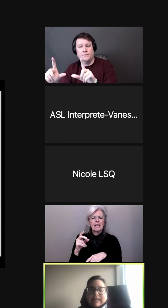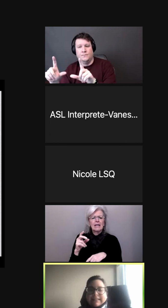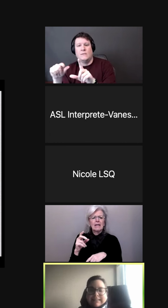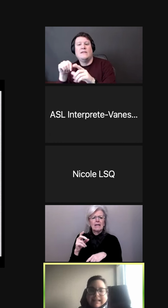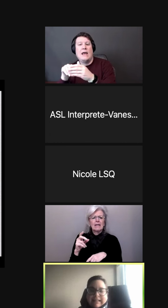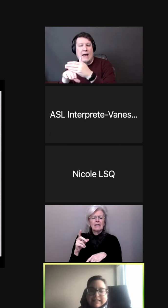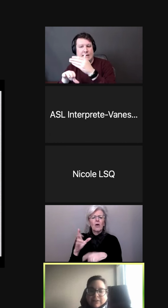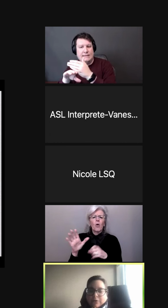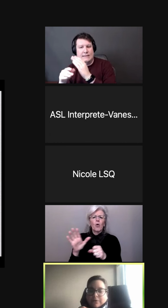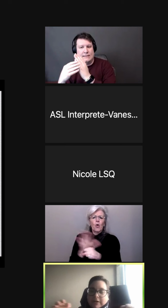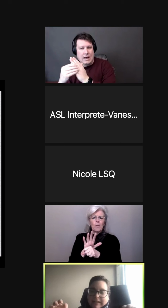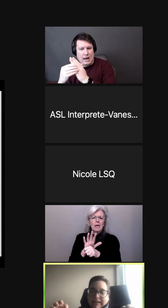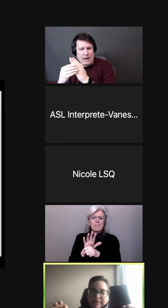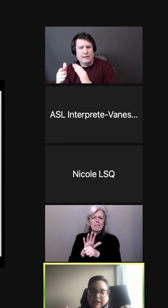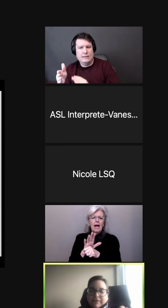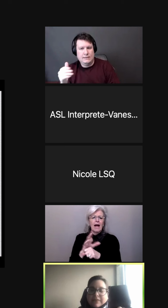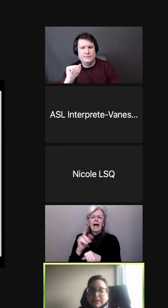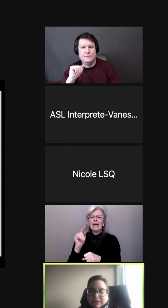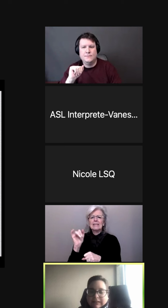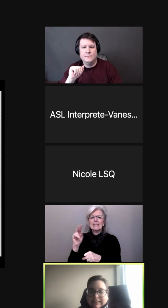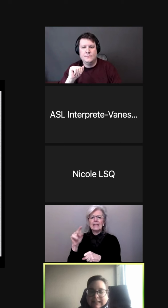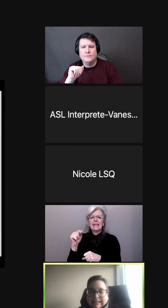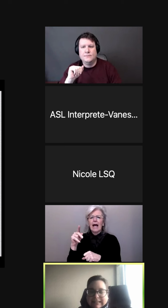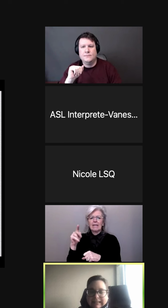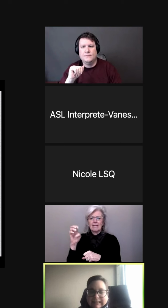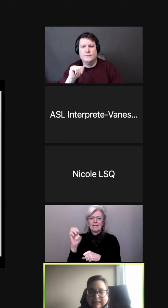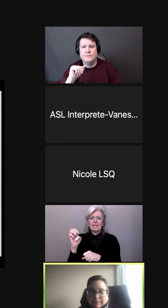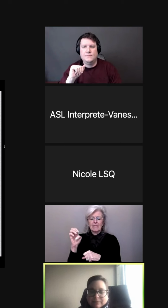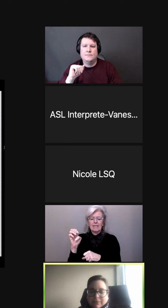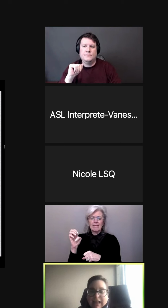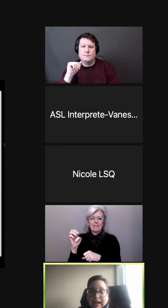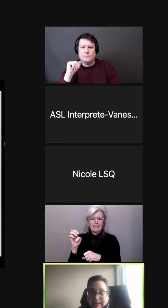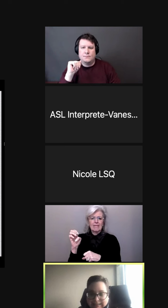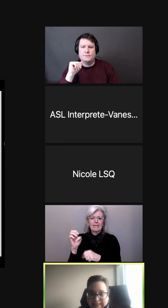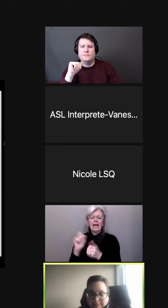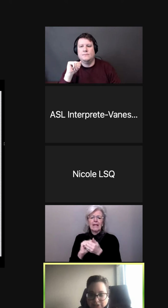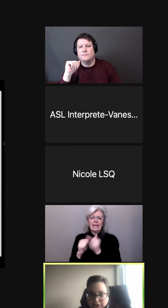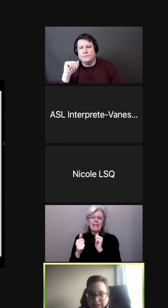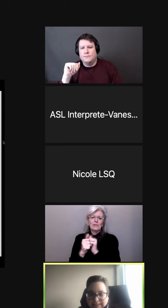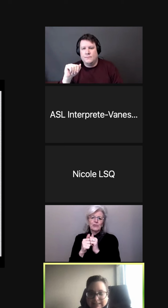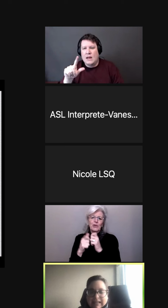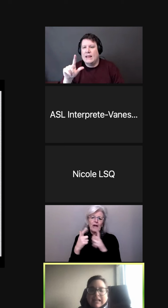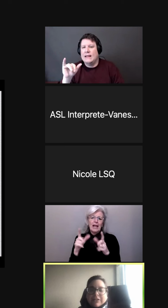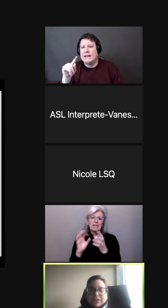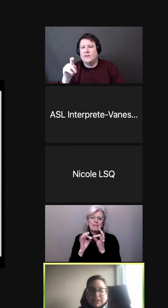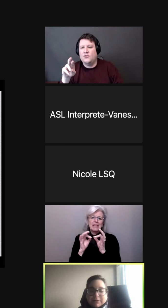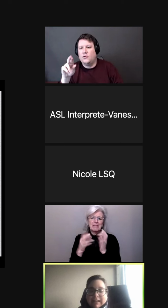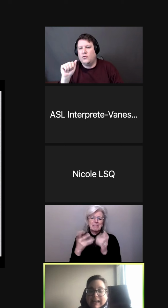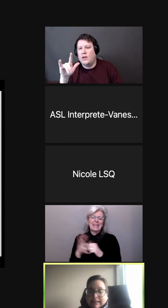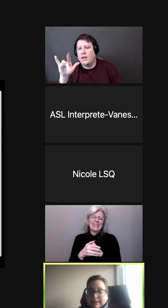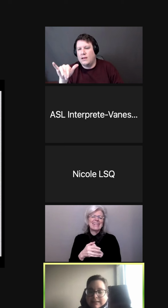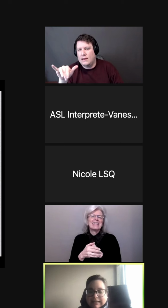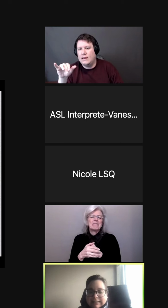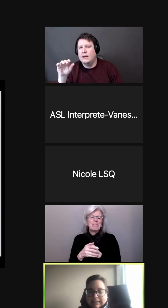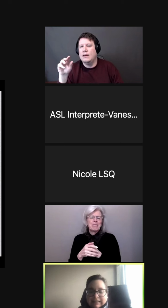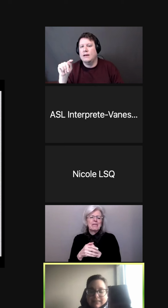Complètement en titane, traduction littéraire, pardon, traduction libre de l'interprète. Donc,